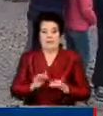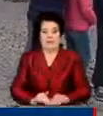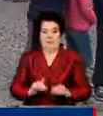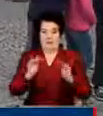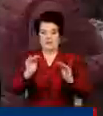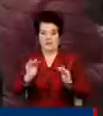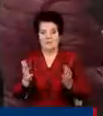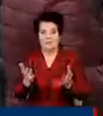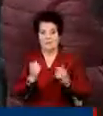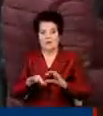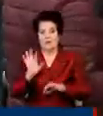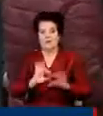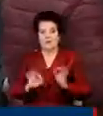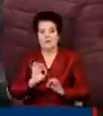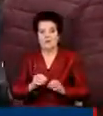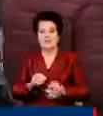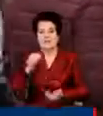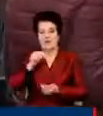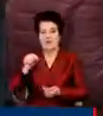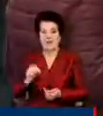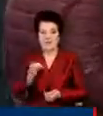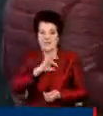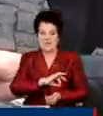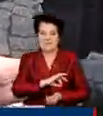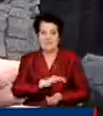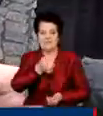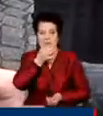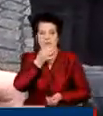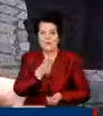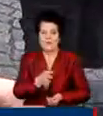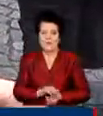mici au ales un volum în funcție de preferințe. Mi-a plăcut că Aladin